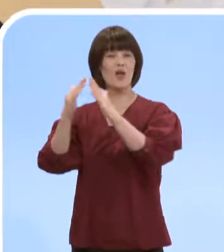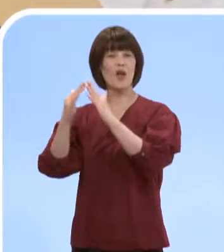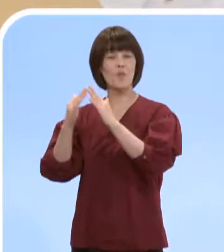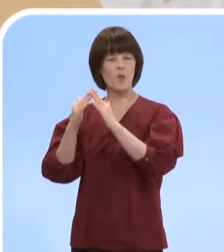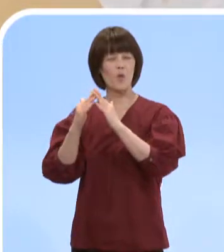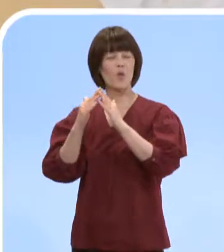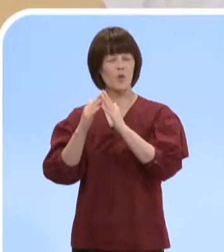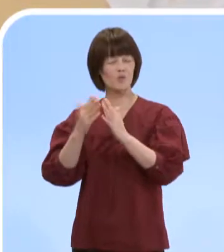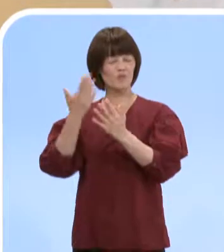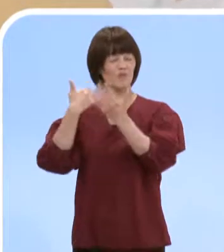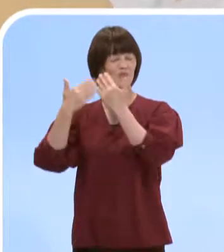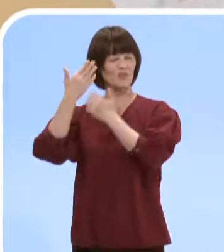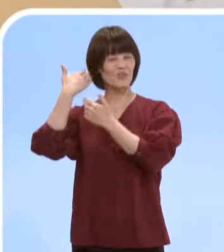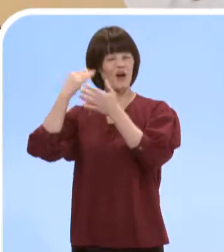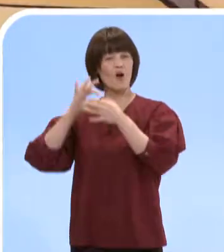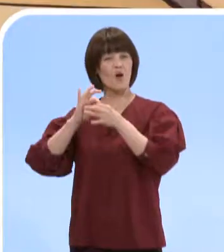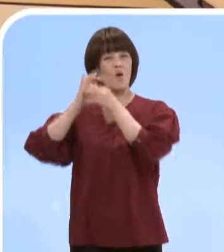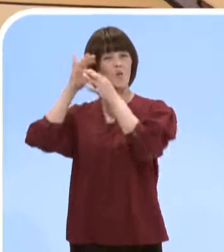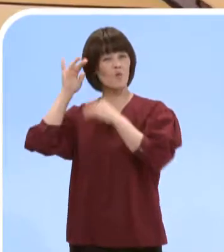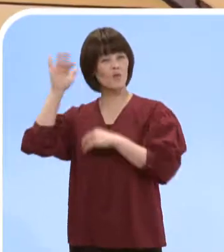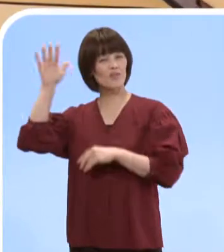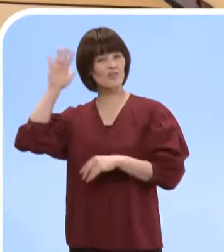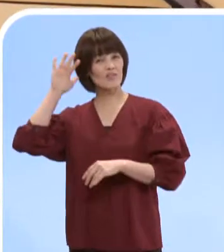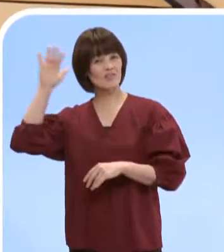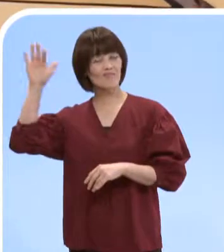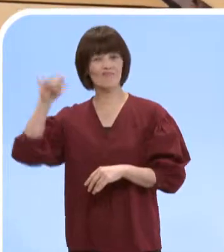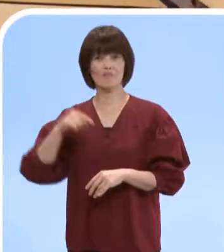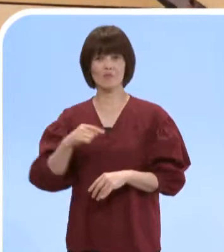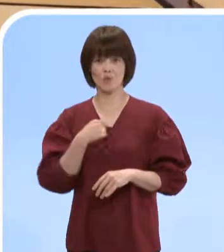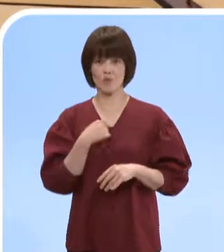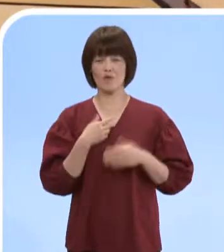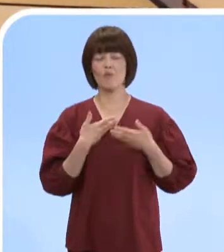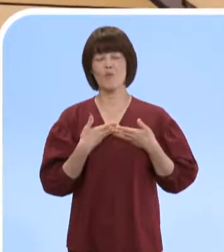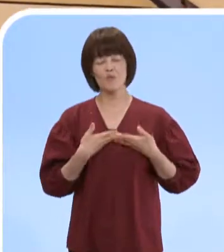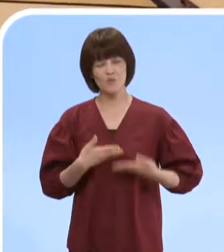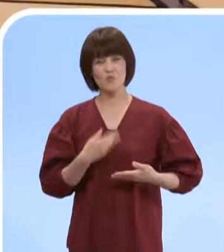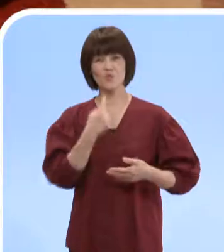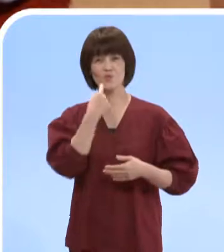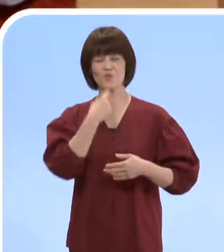子供の頃に戻ったような。 すごい落ち着きます。